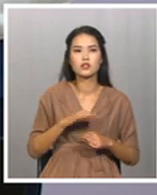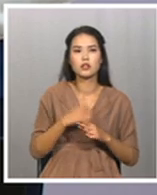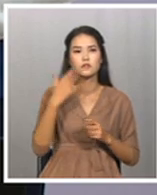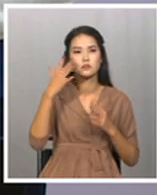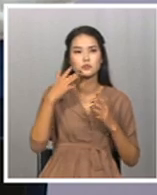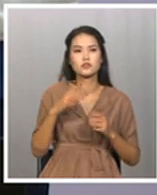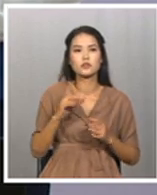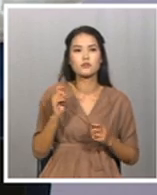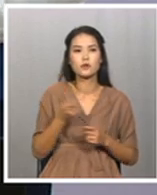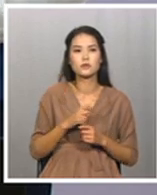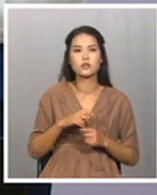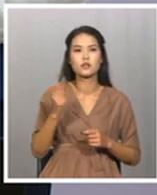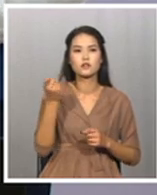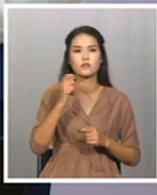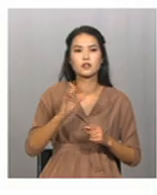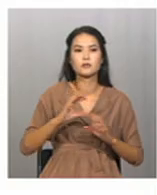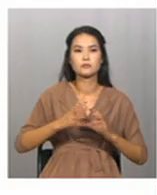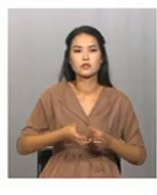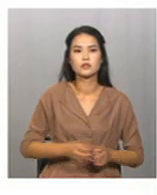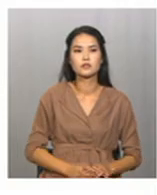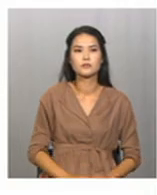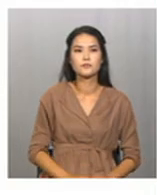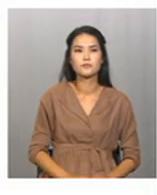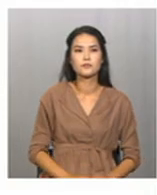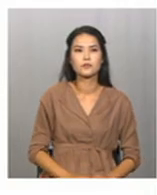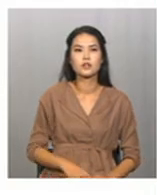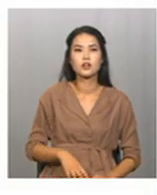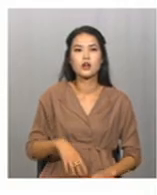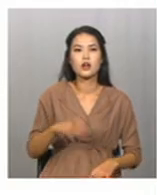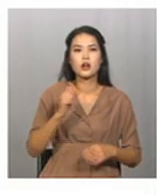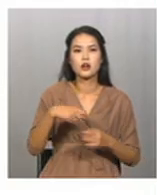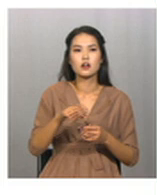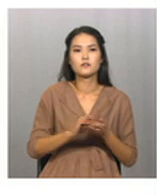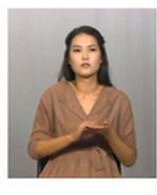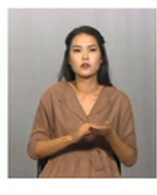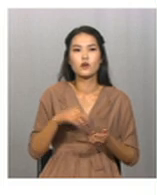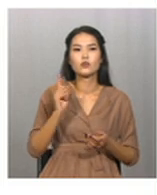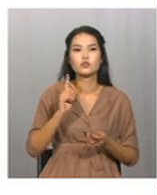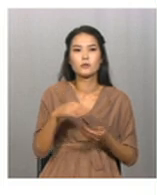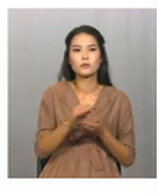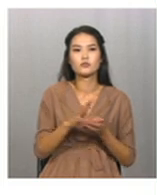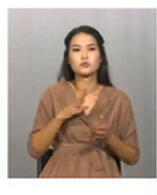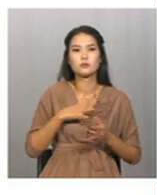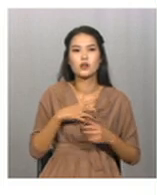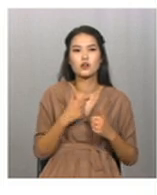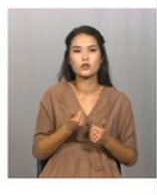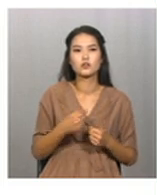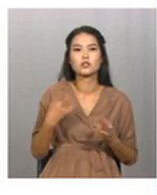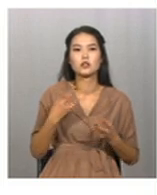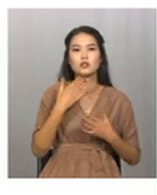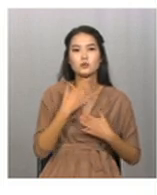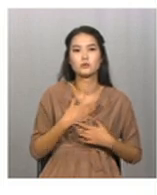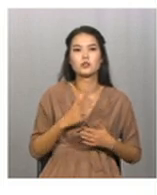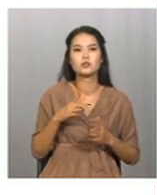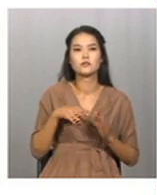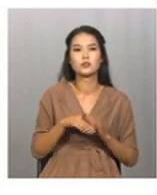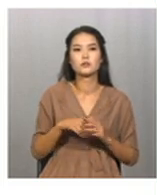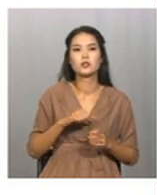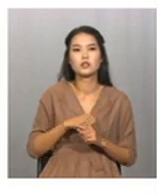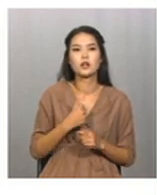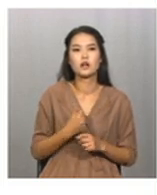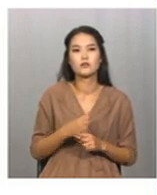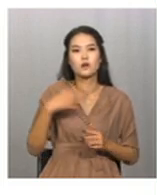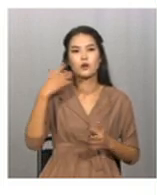главная мысль в романе «Война и мир». Толстой писал, чтобы произведение было хорошо, надо полюбить в нем